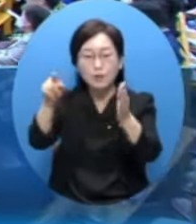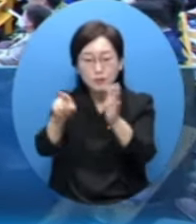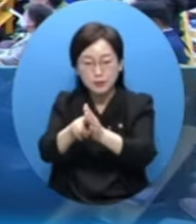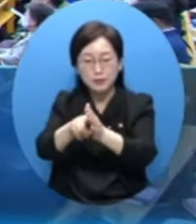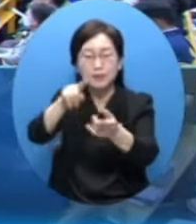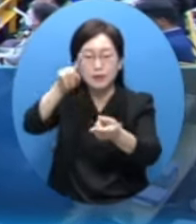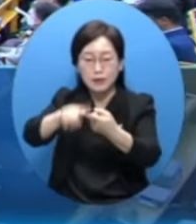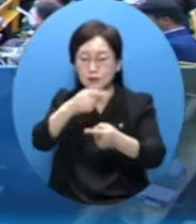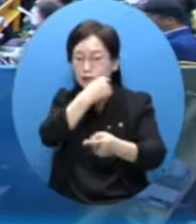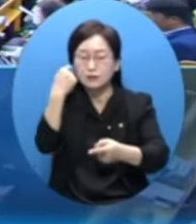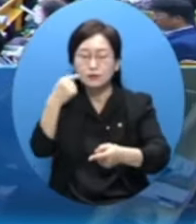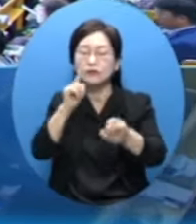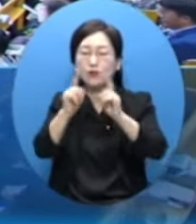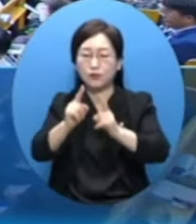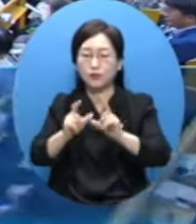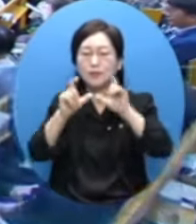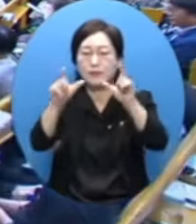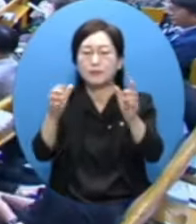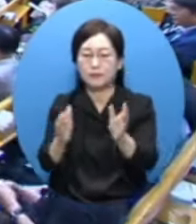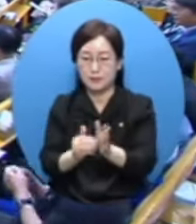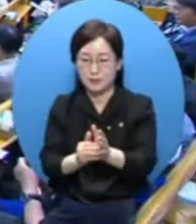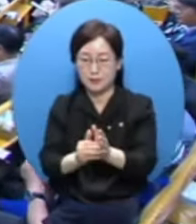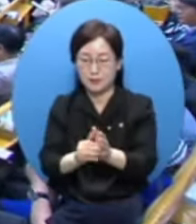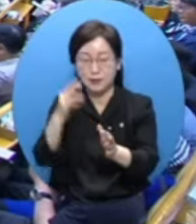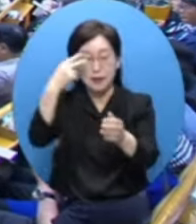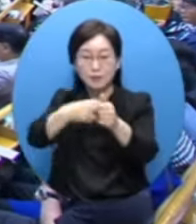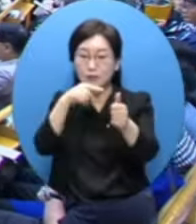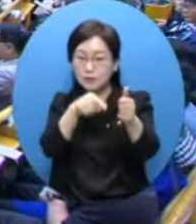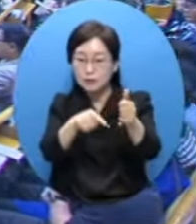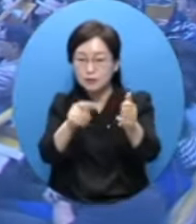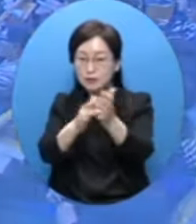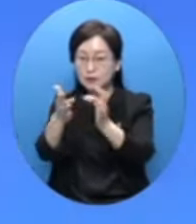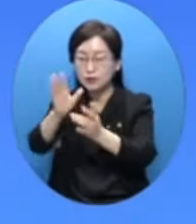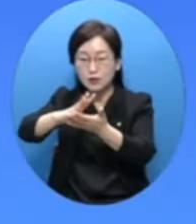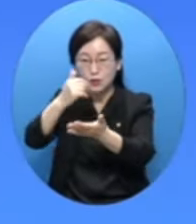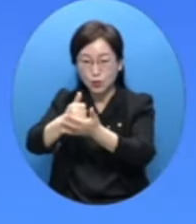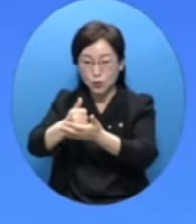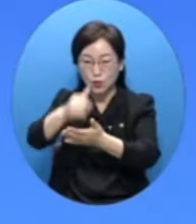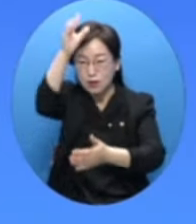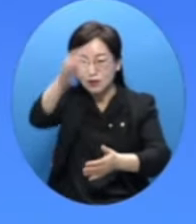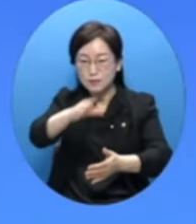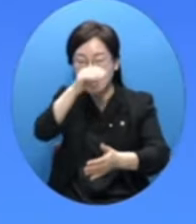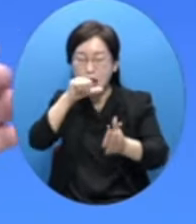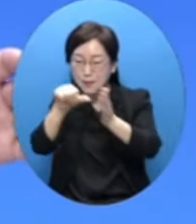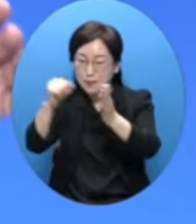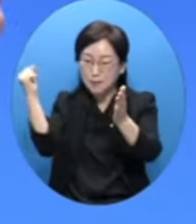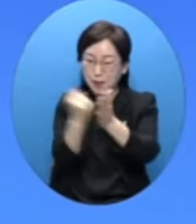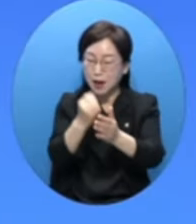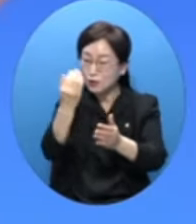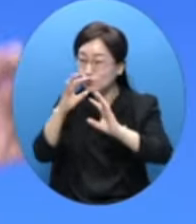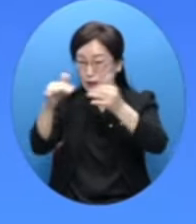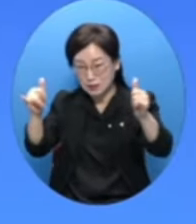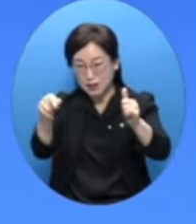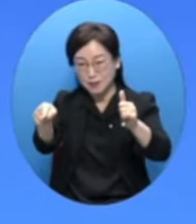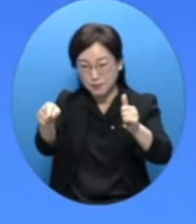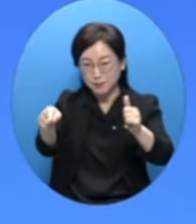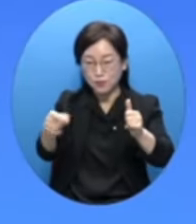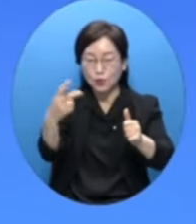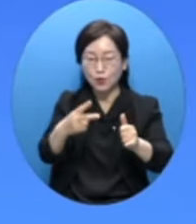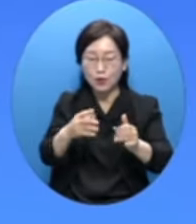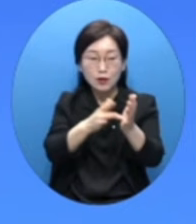것이라. 사도 바울은 예수님을 십자가에 못 박은 유대인들과 예수님이 누구인지 모르는 이방